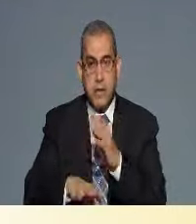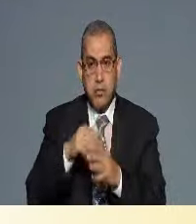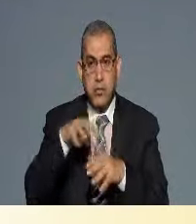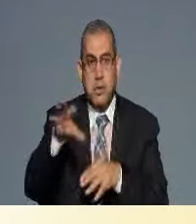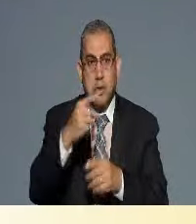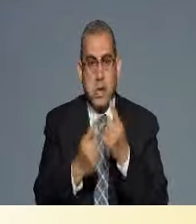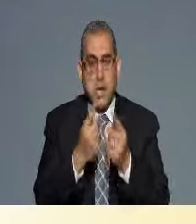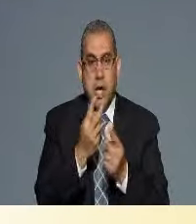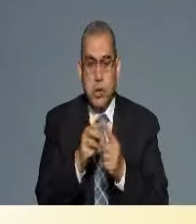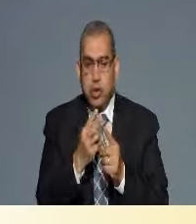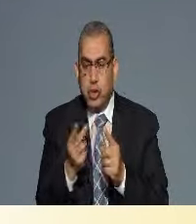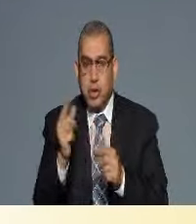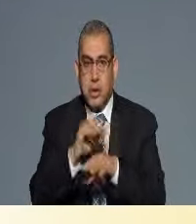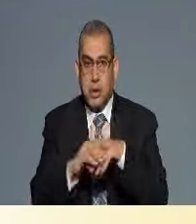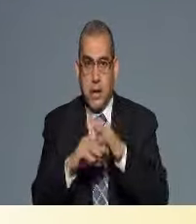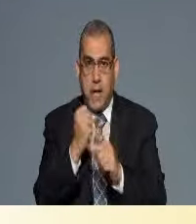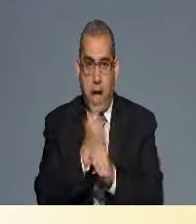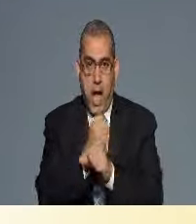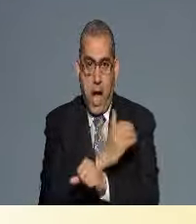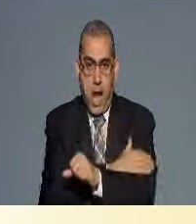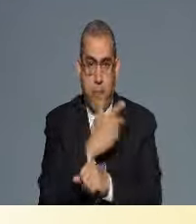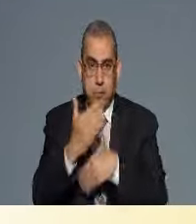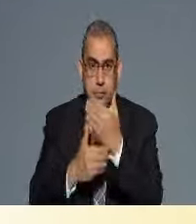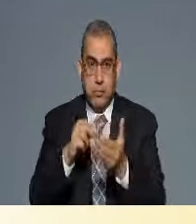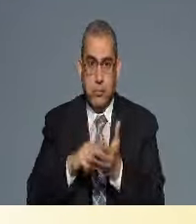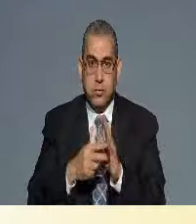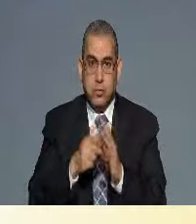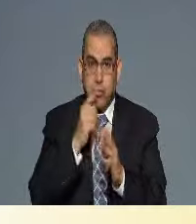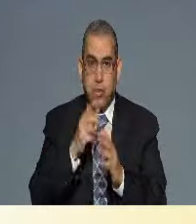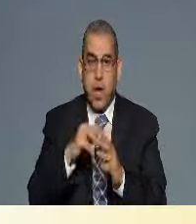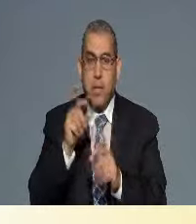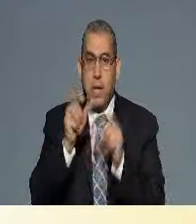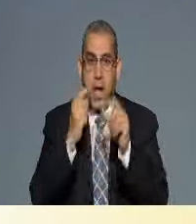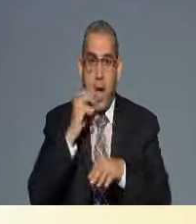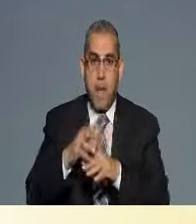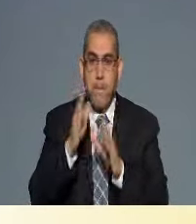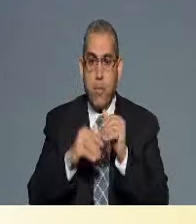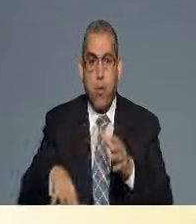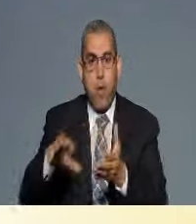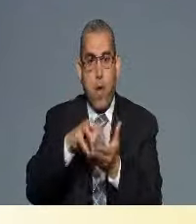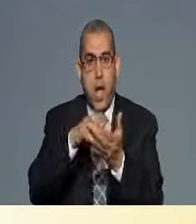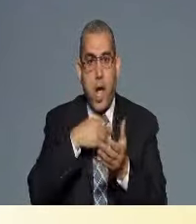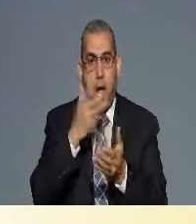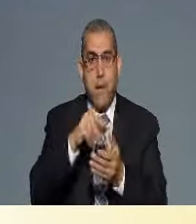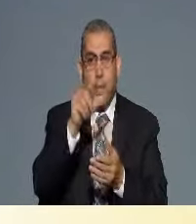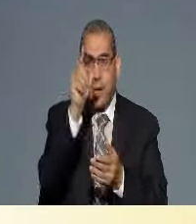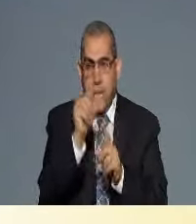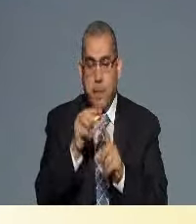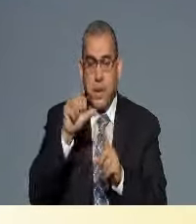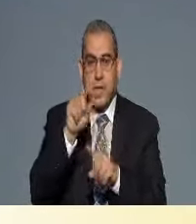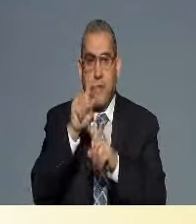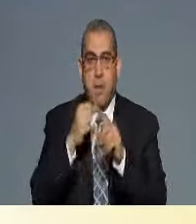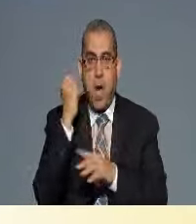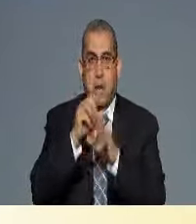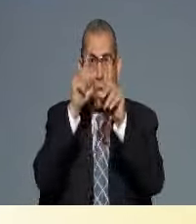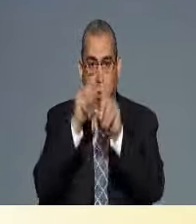أيضا والأيدي العاملة وخروج يعني الذين يعيشون. سيادتك مصر تقريبا احنا عايشين على 9% من المساحة